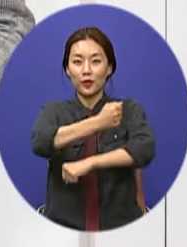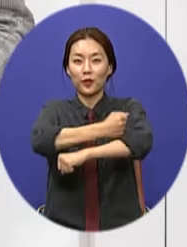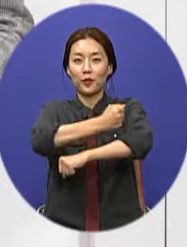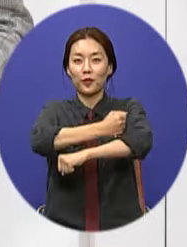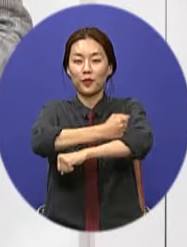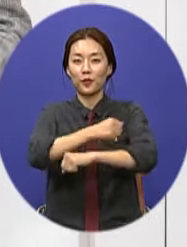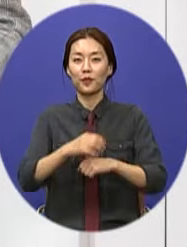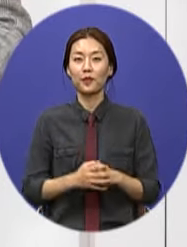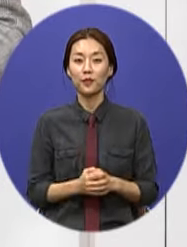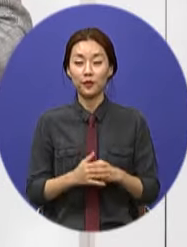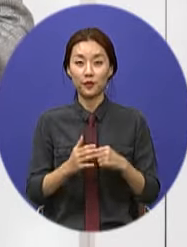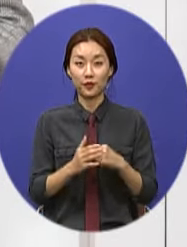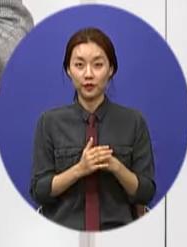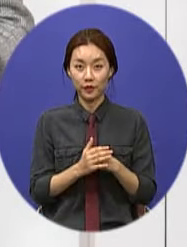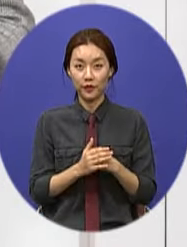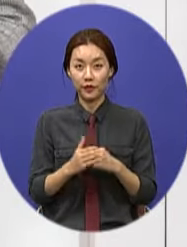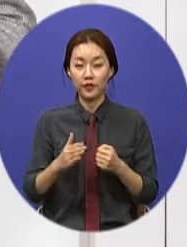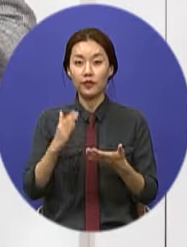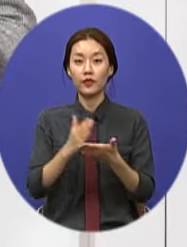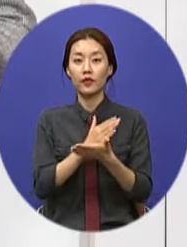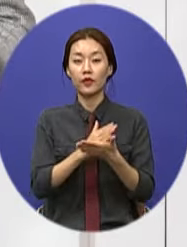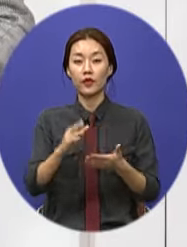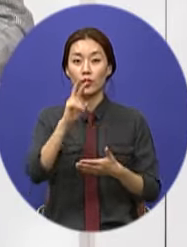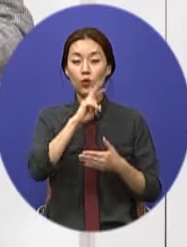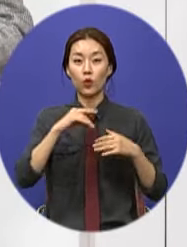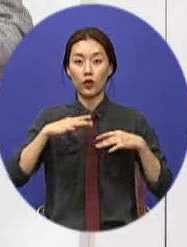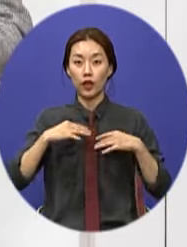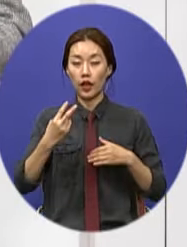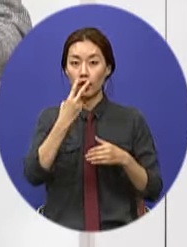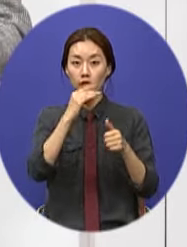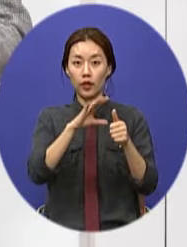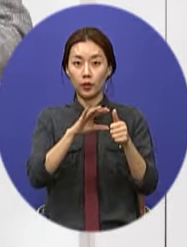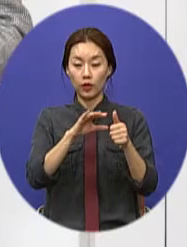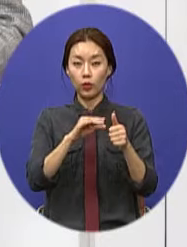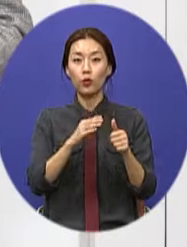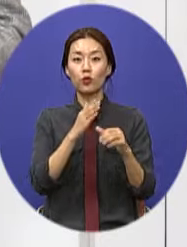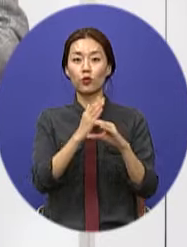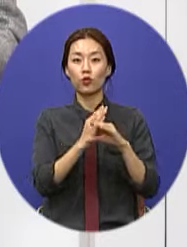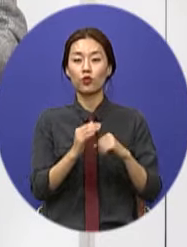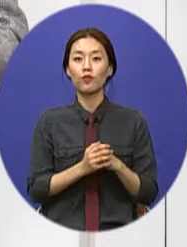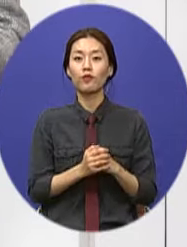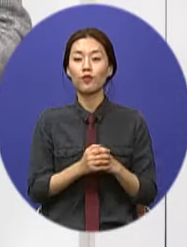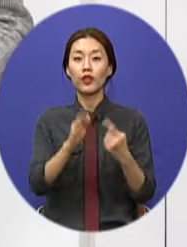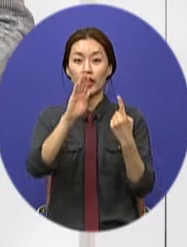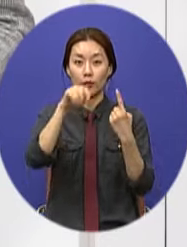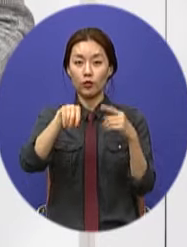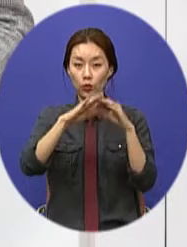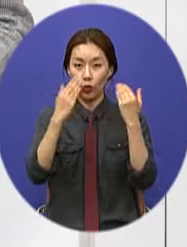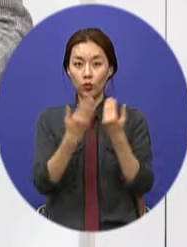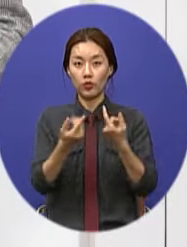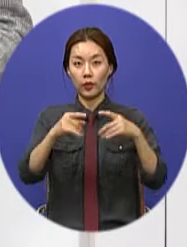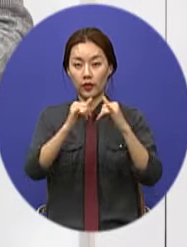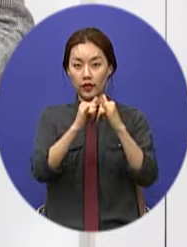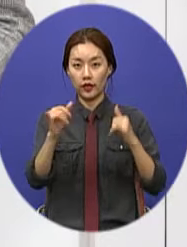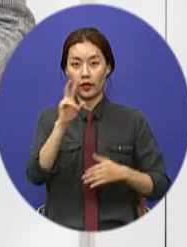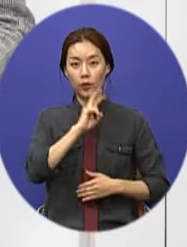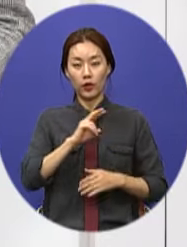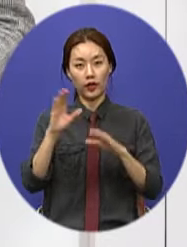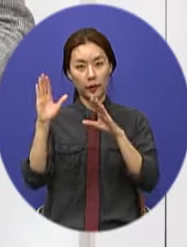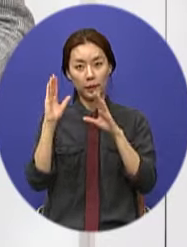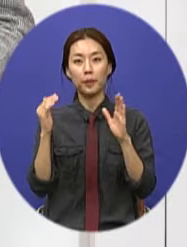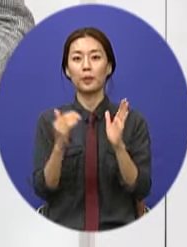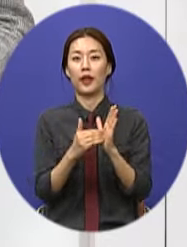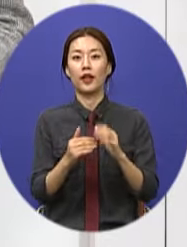자 이렇게 해서 우리 나눔 노래자랑 생방송으로 진행하고 있는데요. 전반전 네. 참여자분들의 노래는 모두